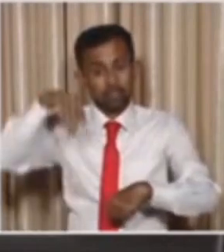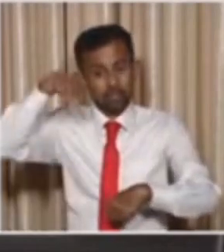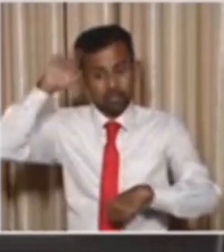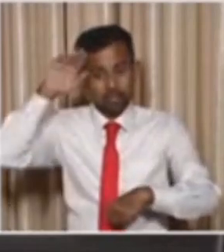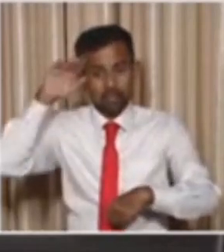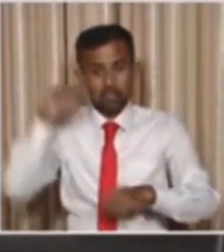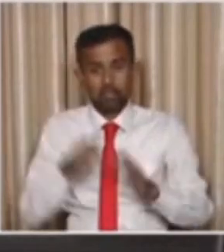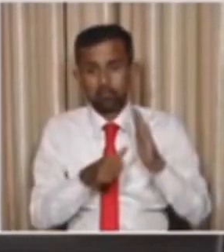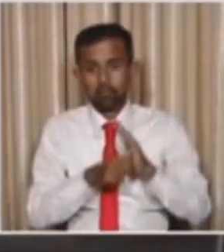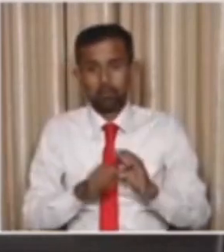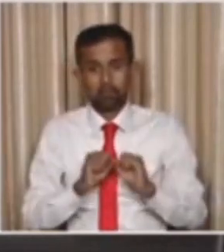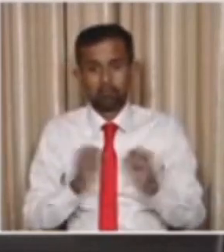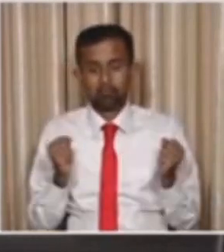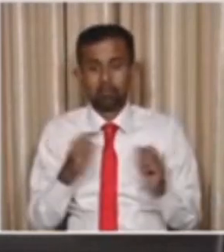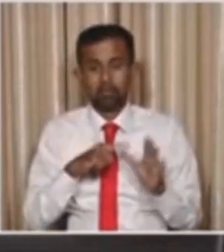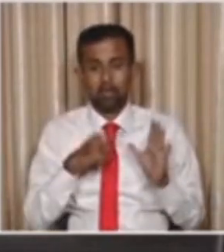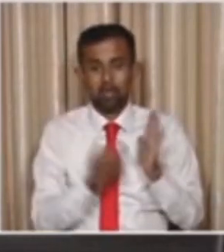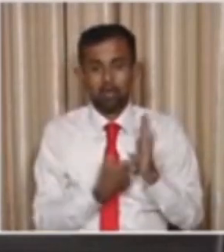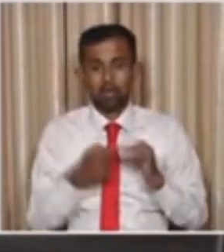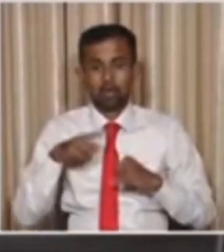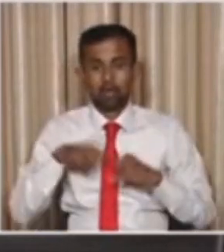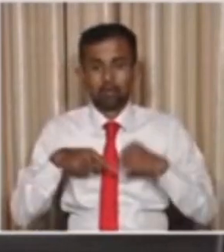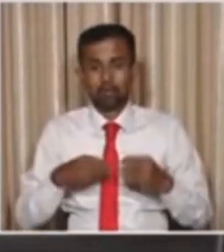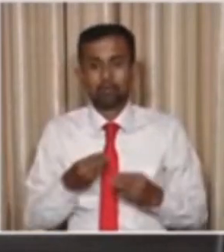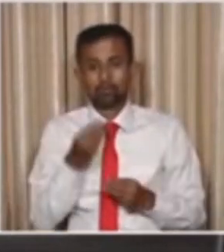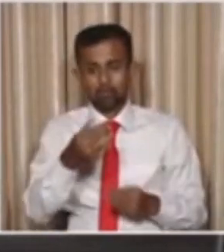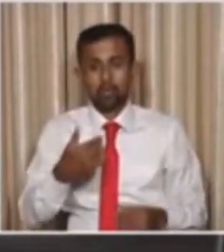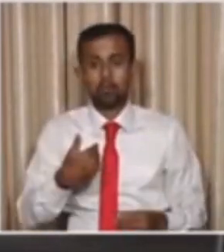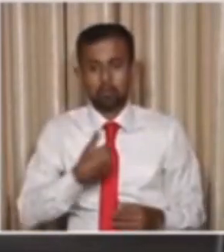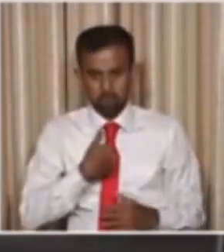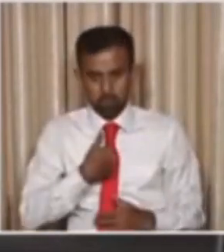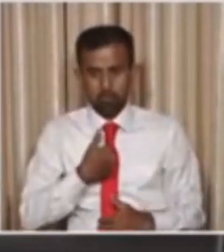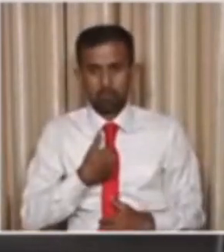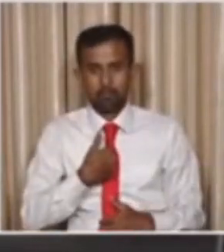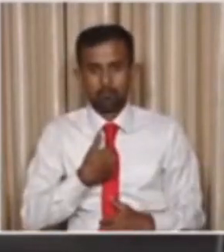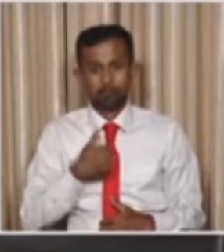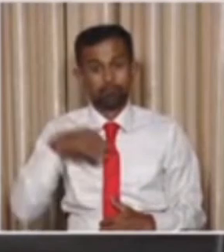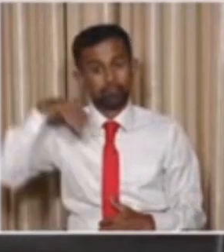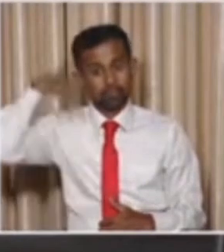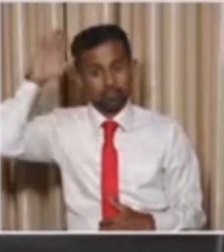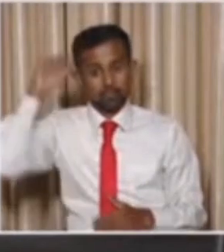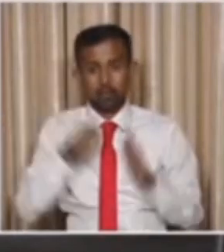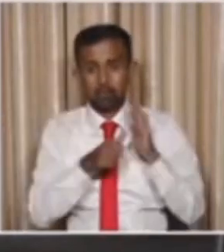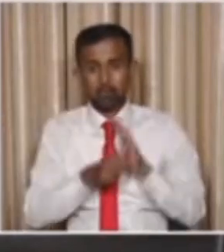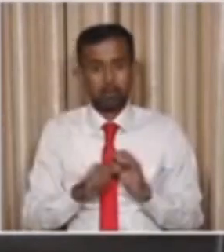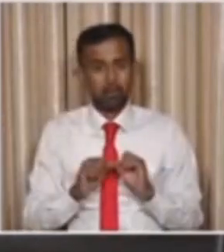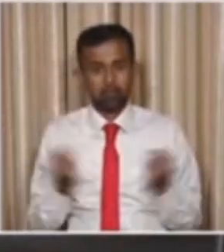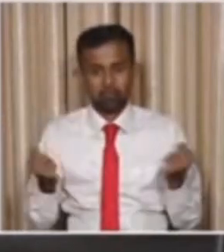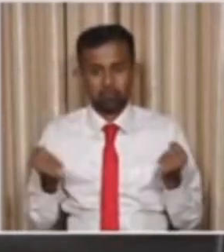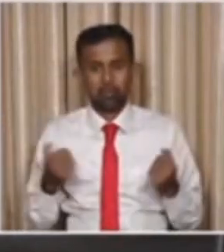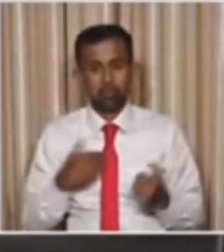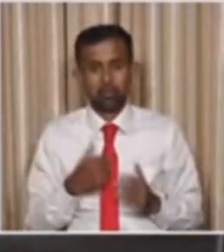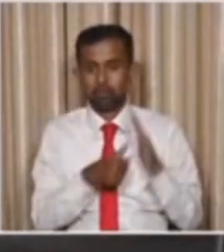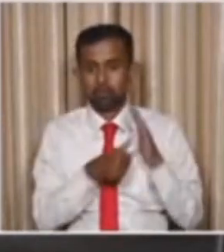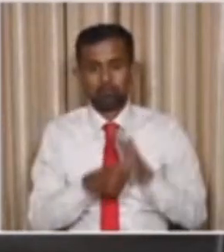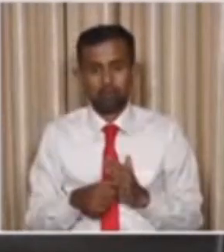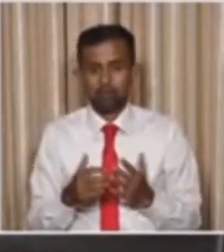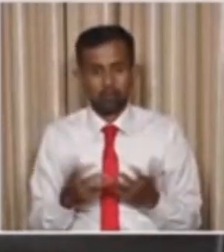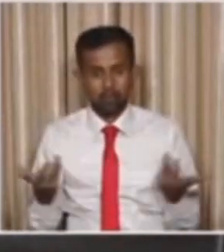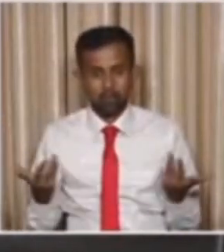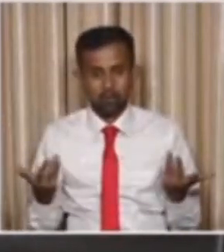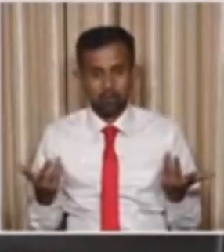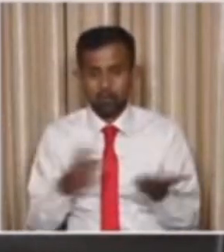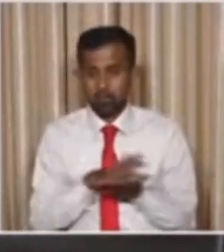ये अटवेन अर्जुन चंद दुन के मम इन सदा अट उन्न रोहन अद अटवेना काट